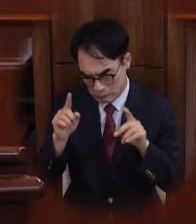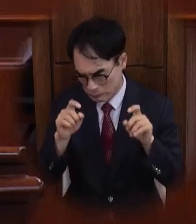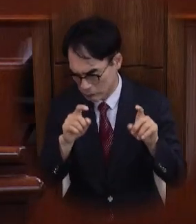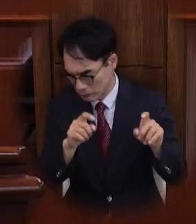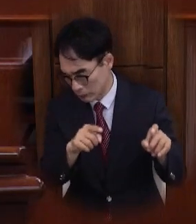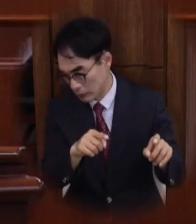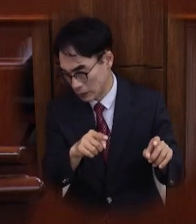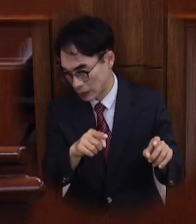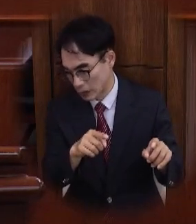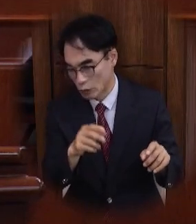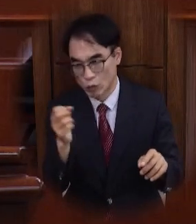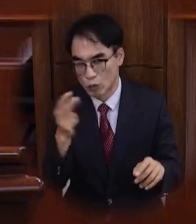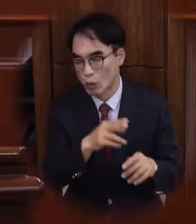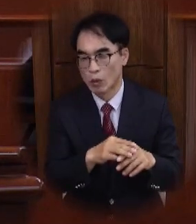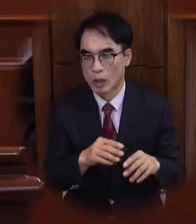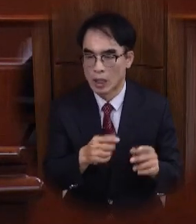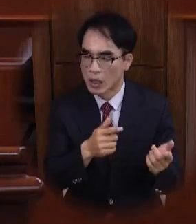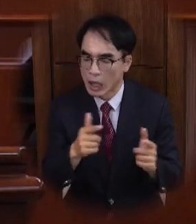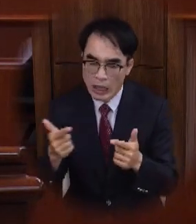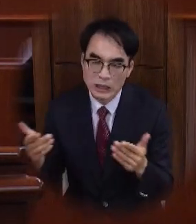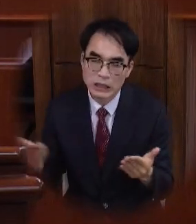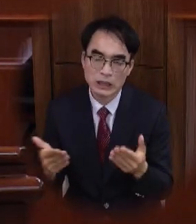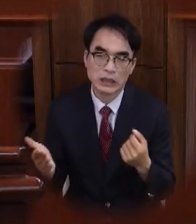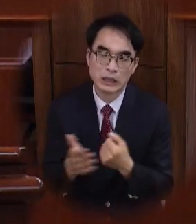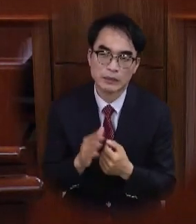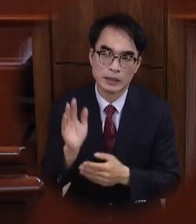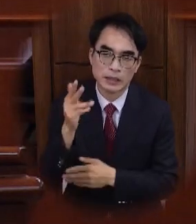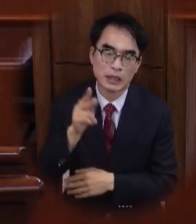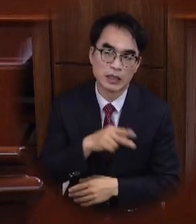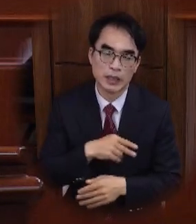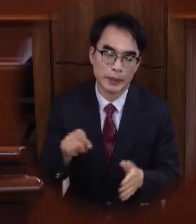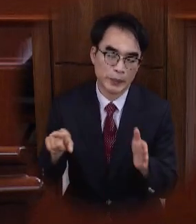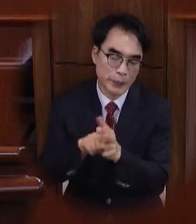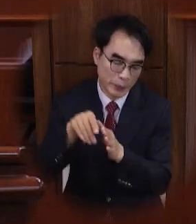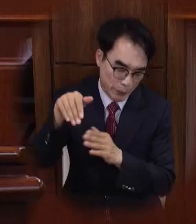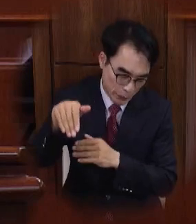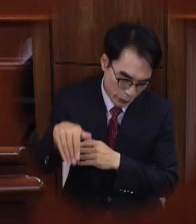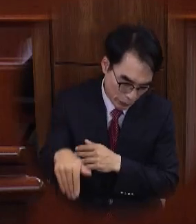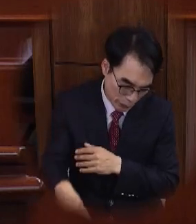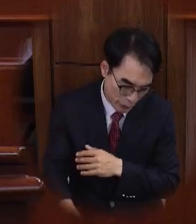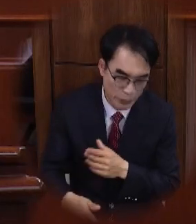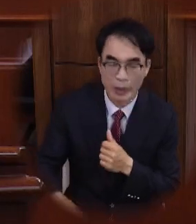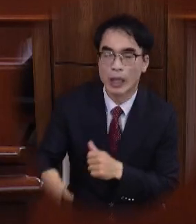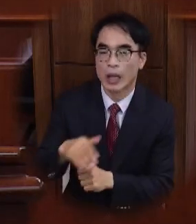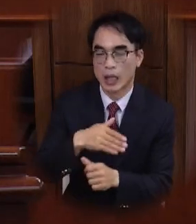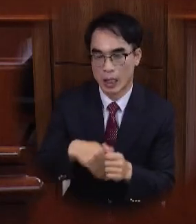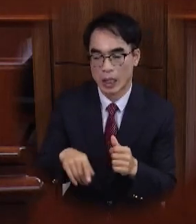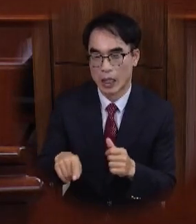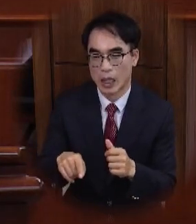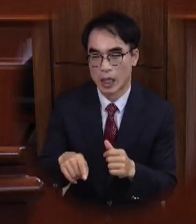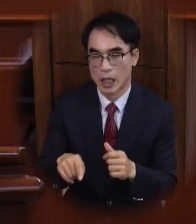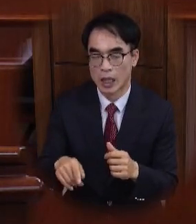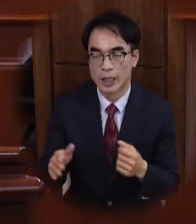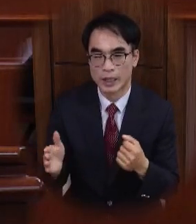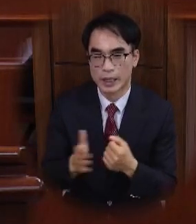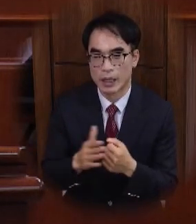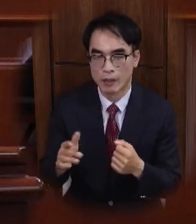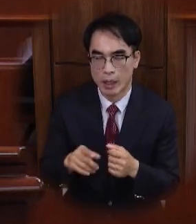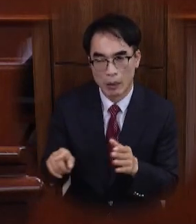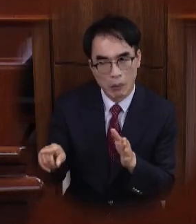점과 그의 여러 가지 일로 시오의 신뢰도가 떨어지는 상황에 이일로 인한